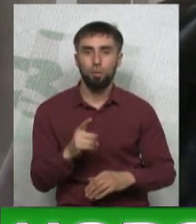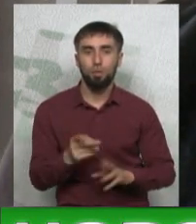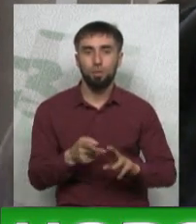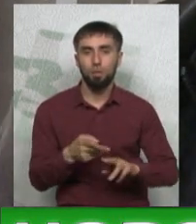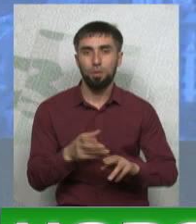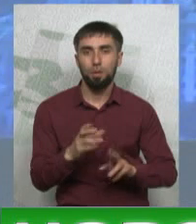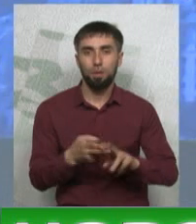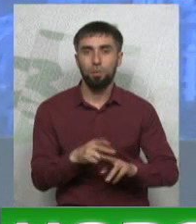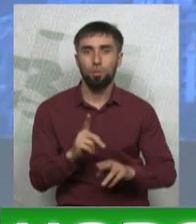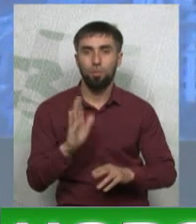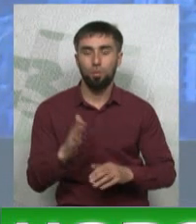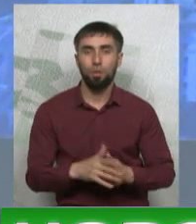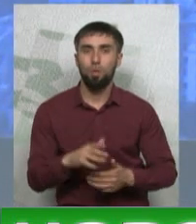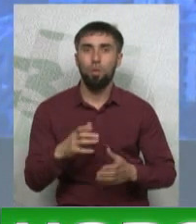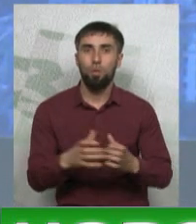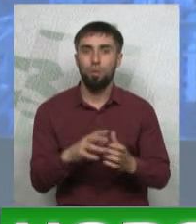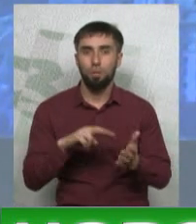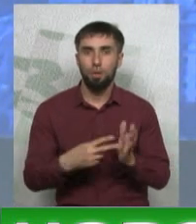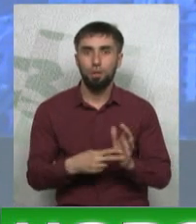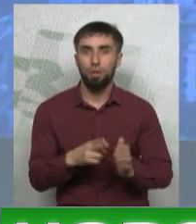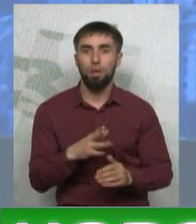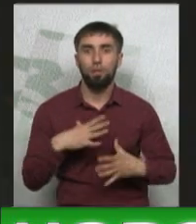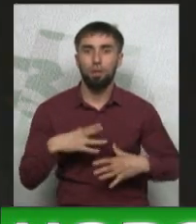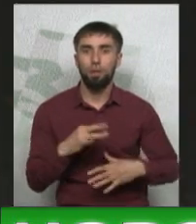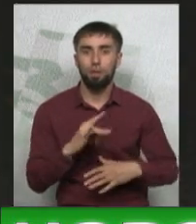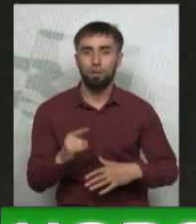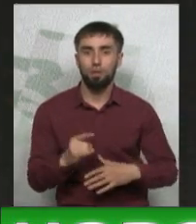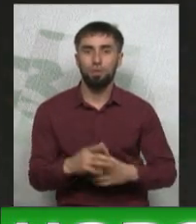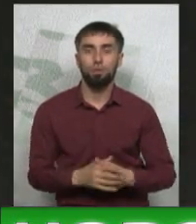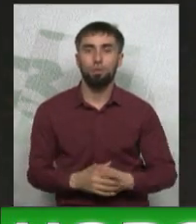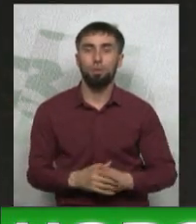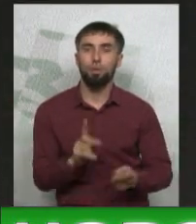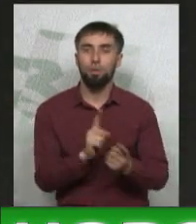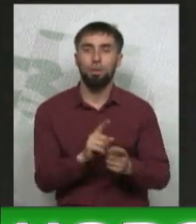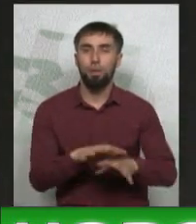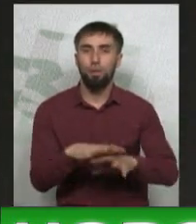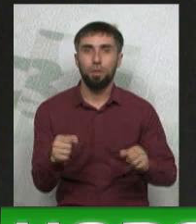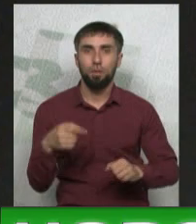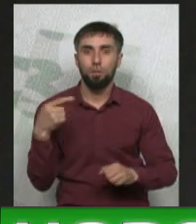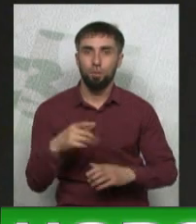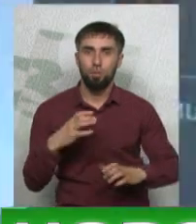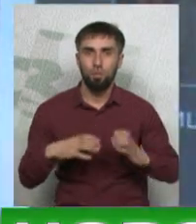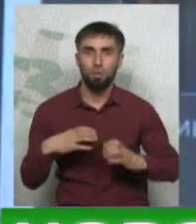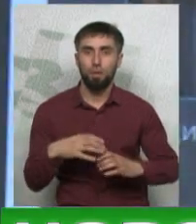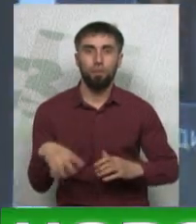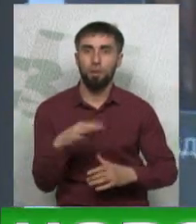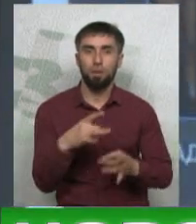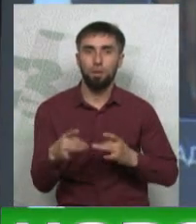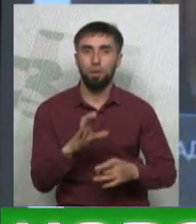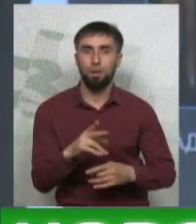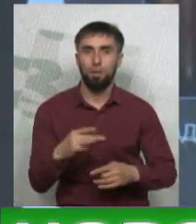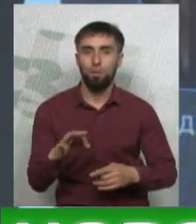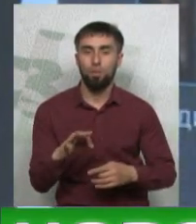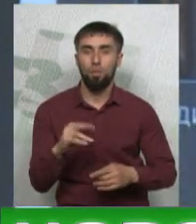этого выйдет все-таки. В планах команды «Кавказ-кадры» марафон профориентационных встреч с охватом более 1000 студентов всех регионов